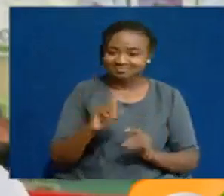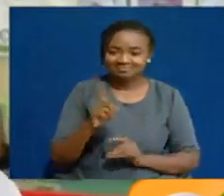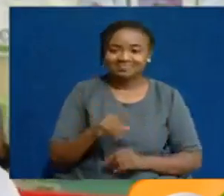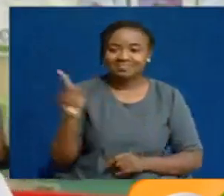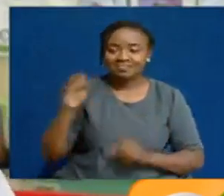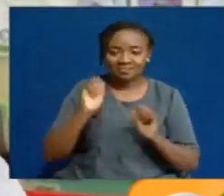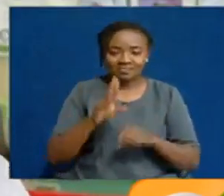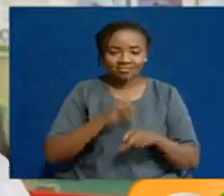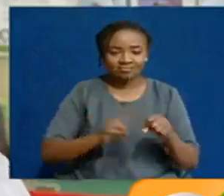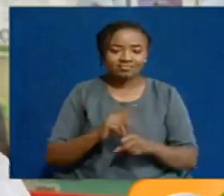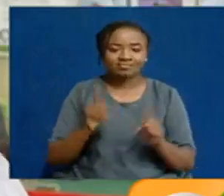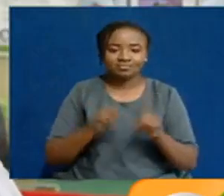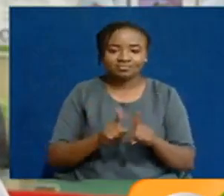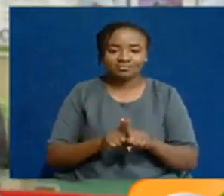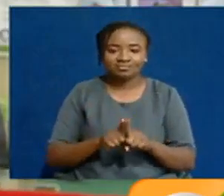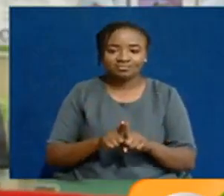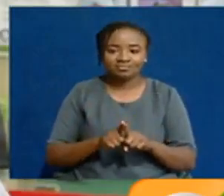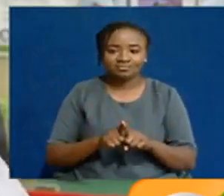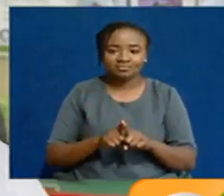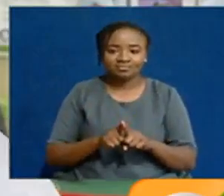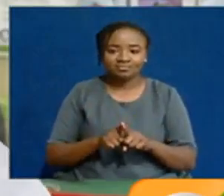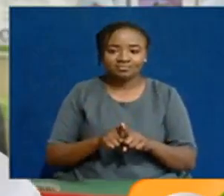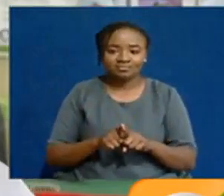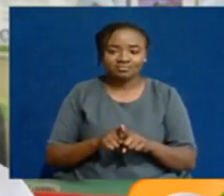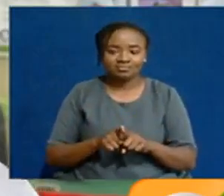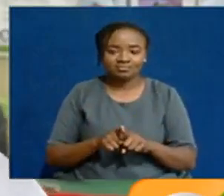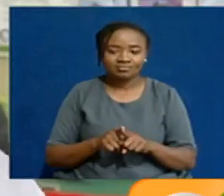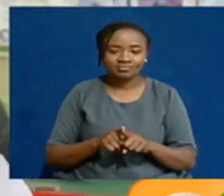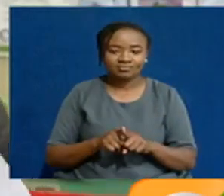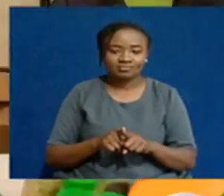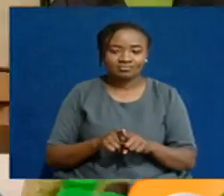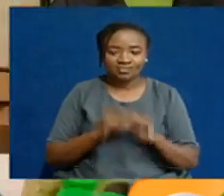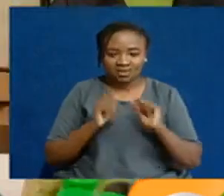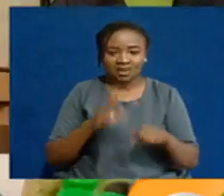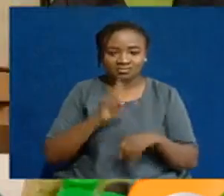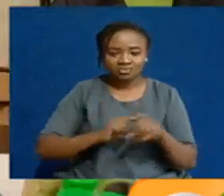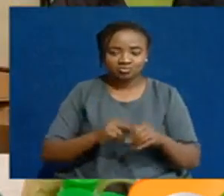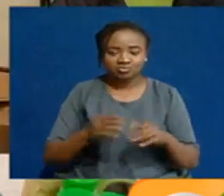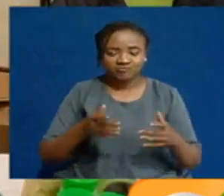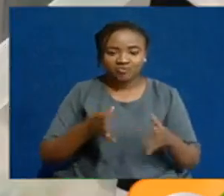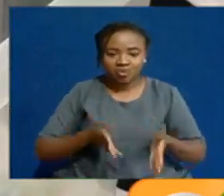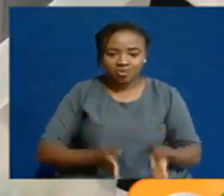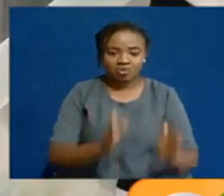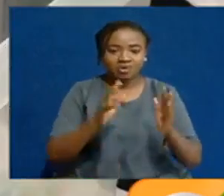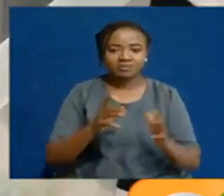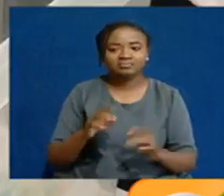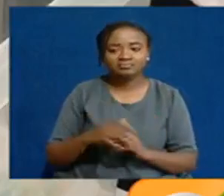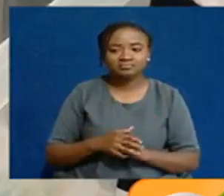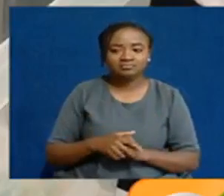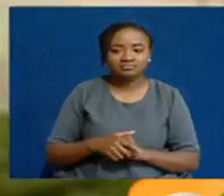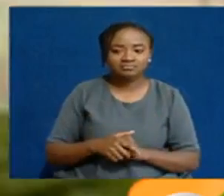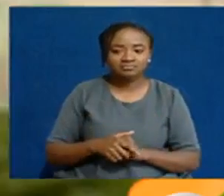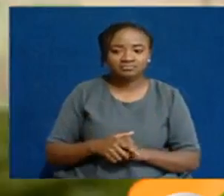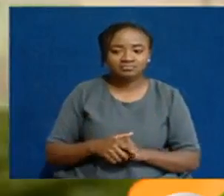ya kawaida, lakini pia hapo mbele inaweza weka equipment ya kugrade kufungua barabara. Katika juhudi za kuimarisha ufugaji